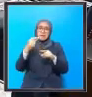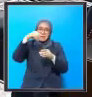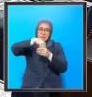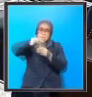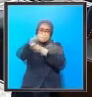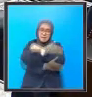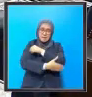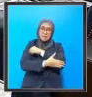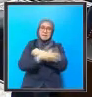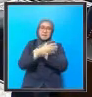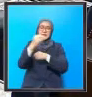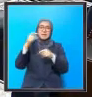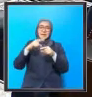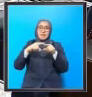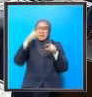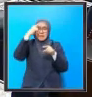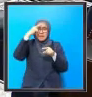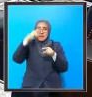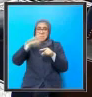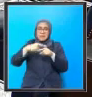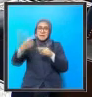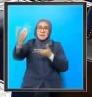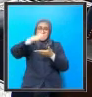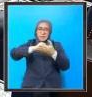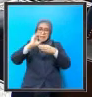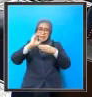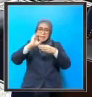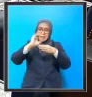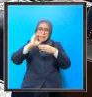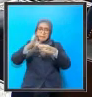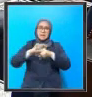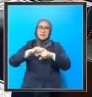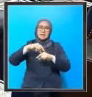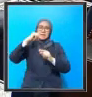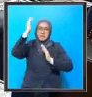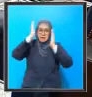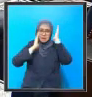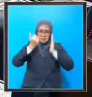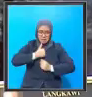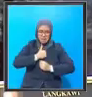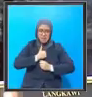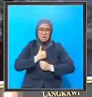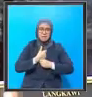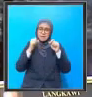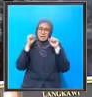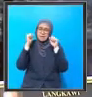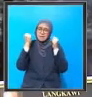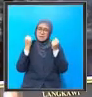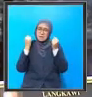mengadakan indas Wibowo ini maka kita ke mungkin menjadi